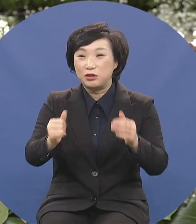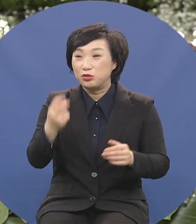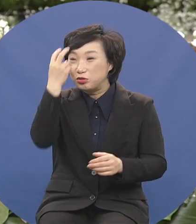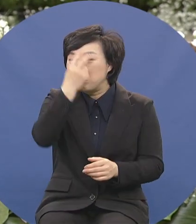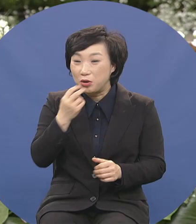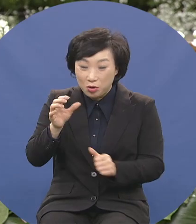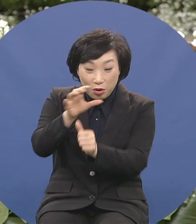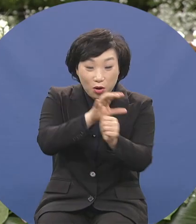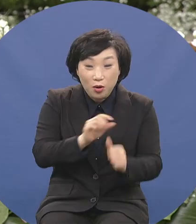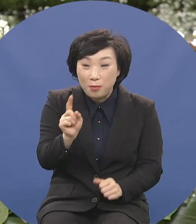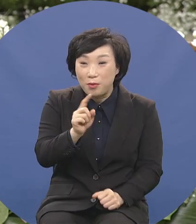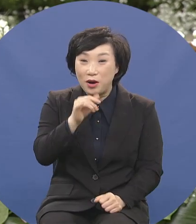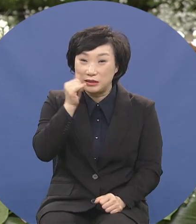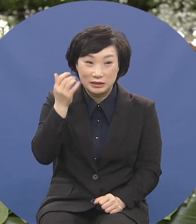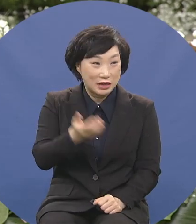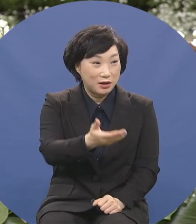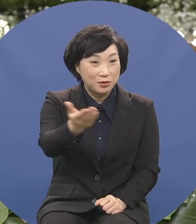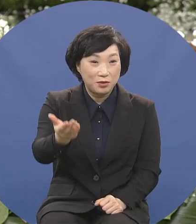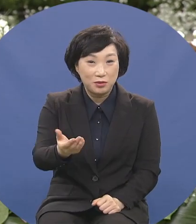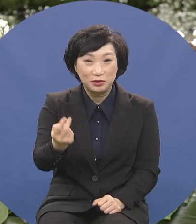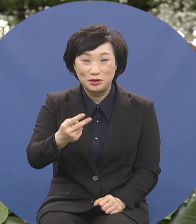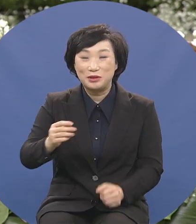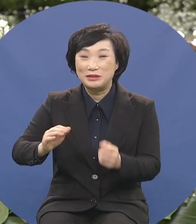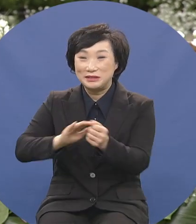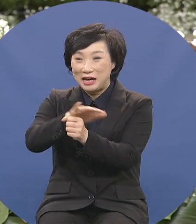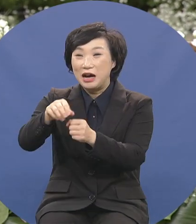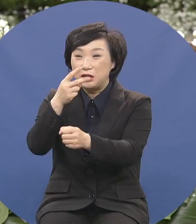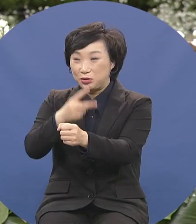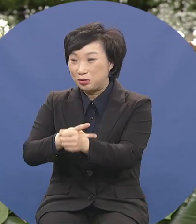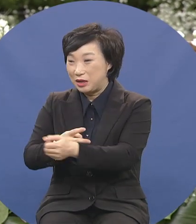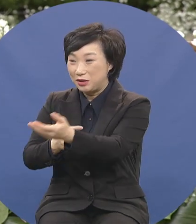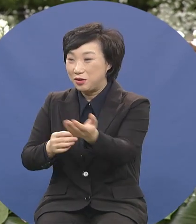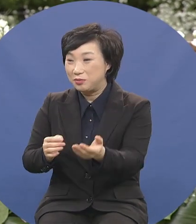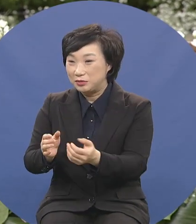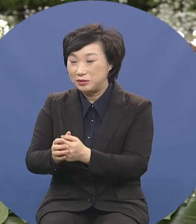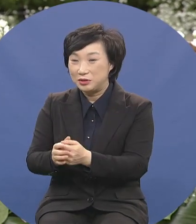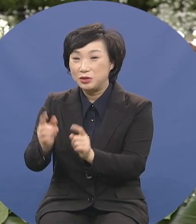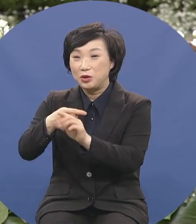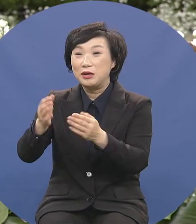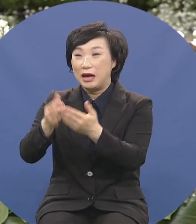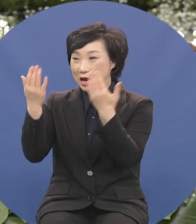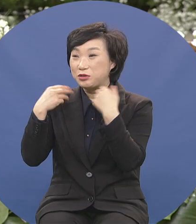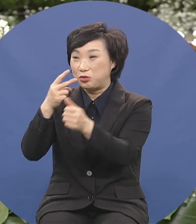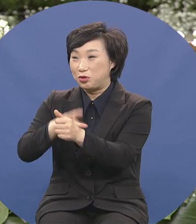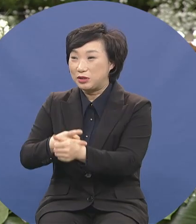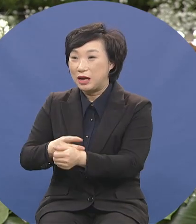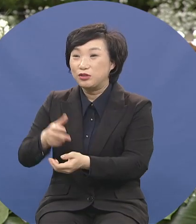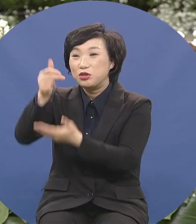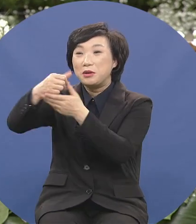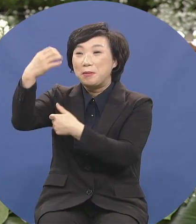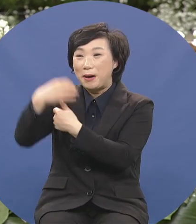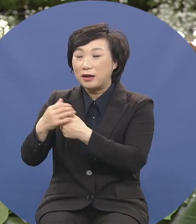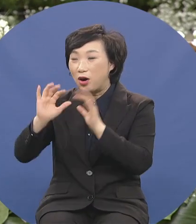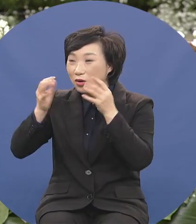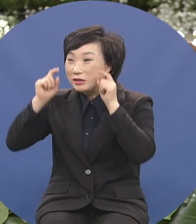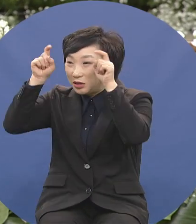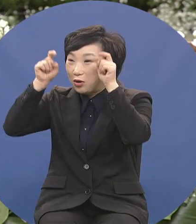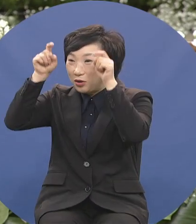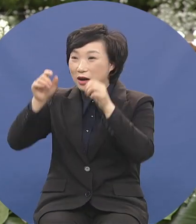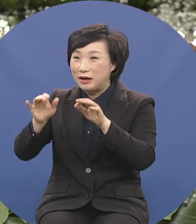돌보셨어요? 우리 사랑하는 교사님들 주님이 맡긴 어린 영혼들을 어떻게